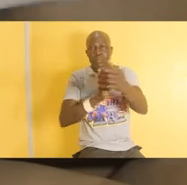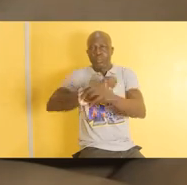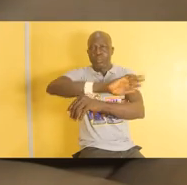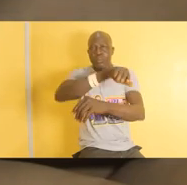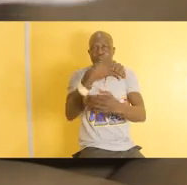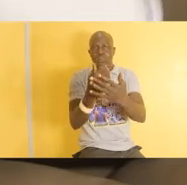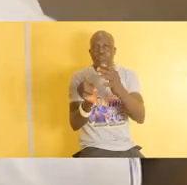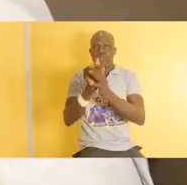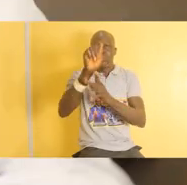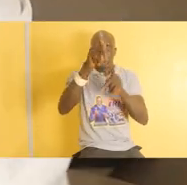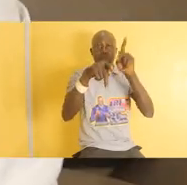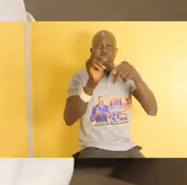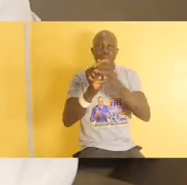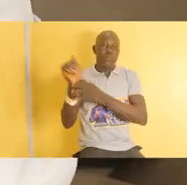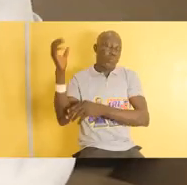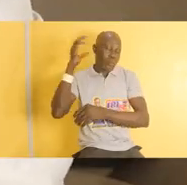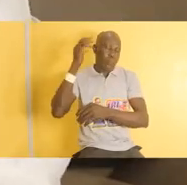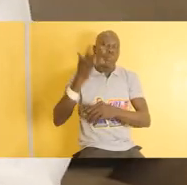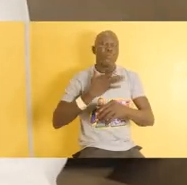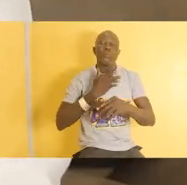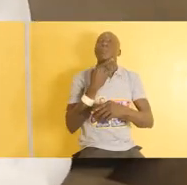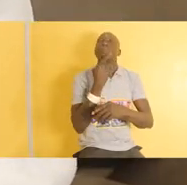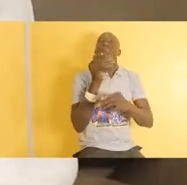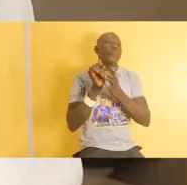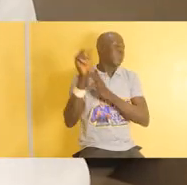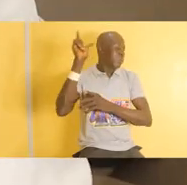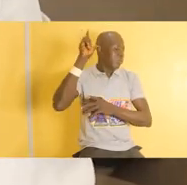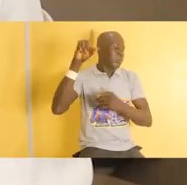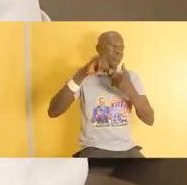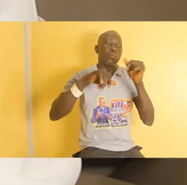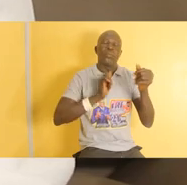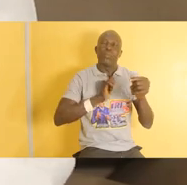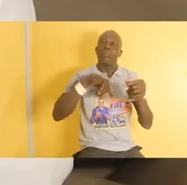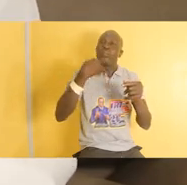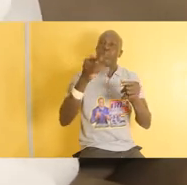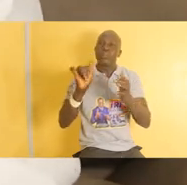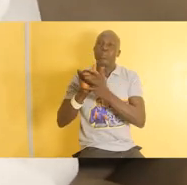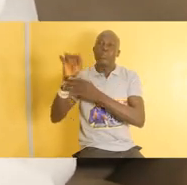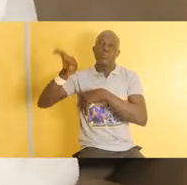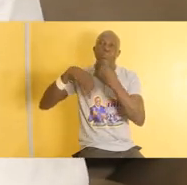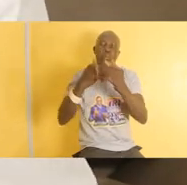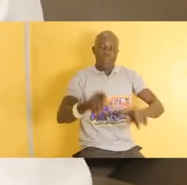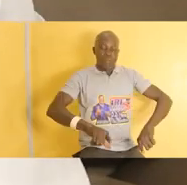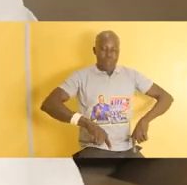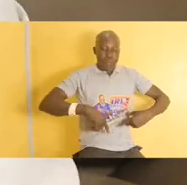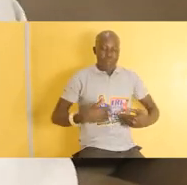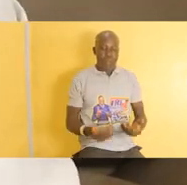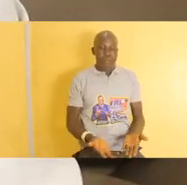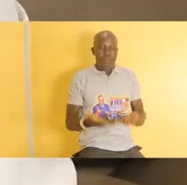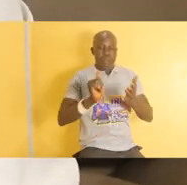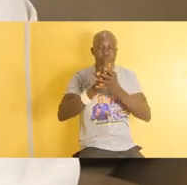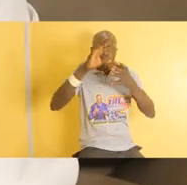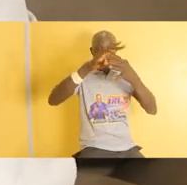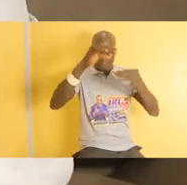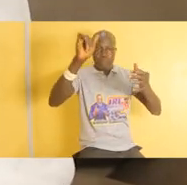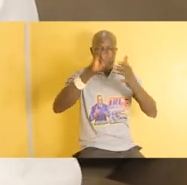ẹ̀ dáyẹ̀ tó bá rí mi gbọ́. So that I can hear my voice. Ẹ gbọ́ tí mo wí. Listen to what I say. Bí Olúwa ti ń bẹ tí ẹ̀mí ẹ̀ wá. As the Lord liveth and